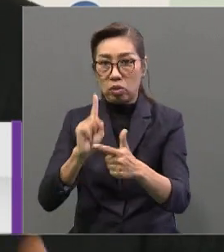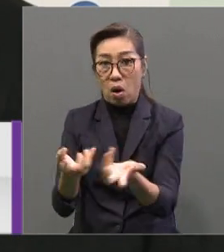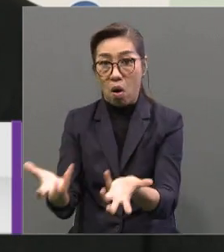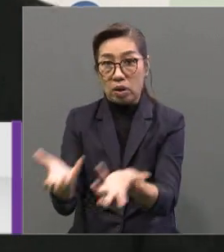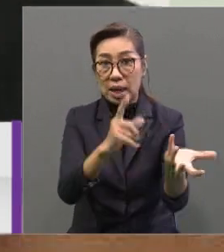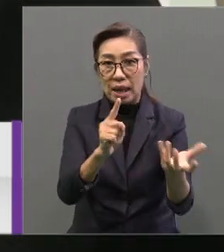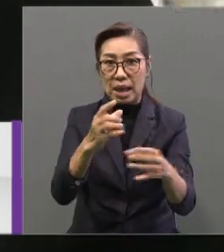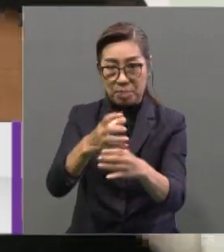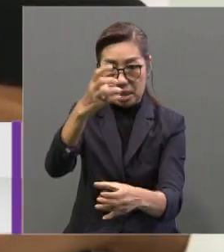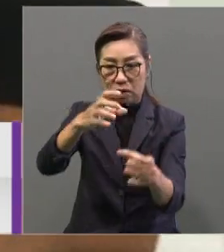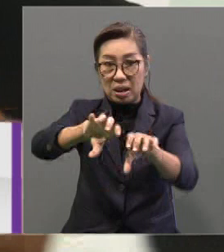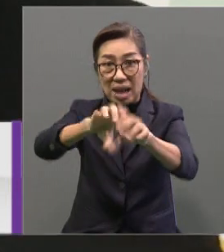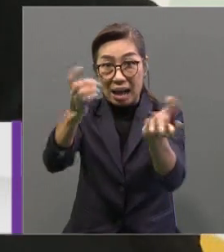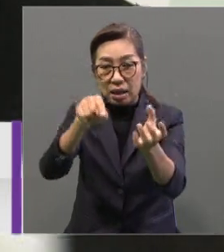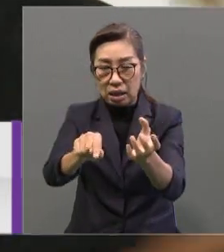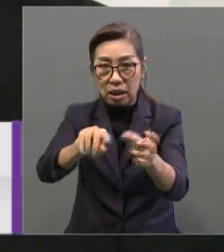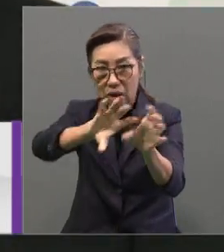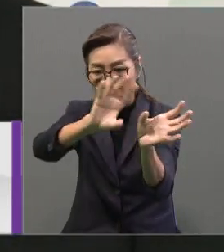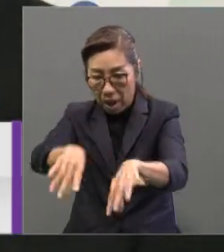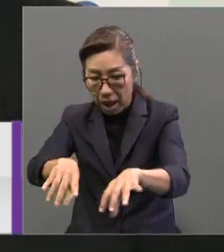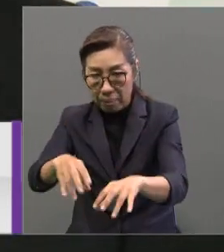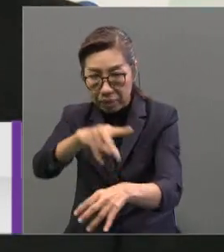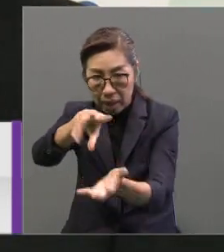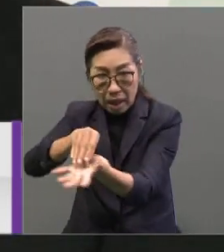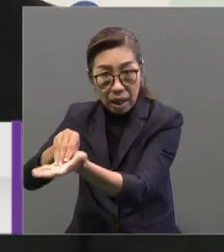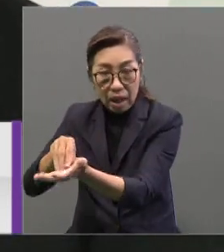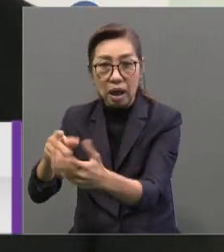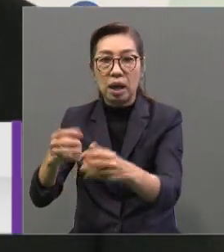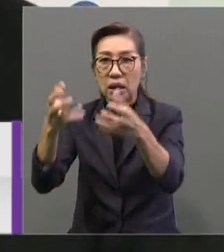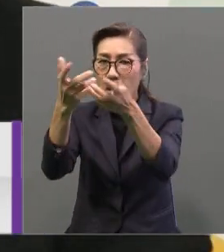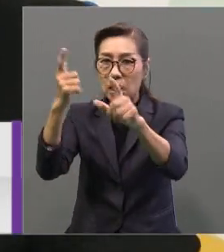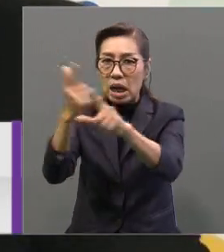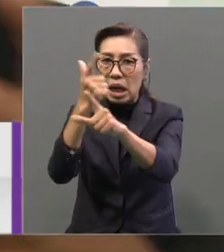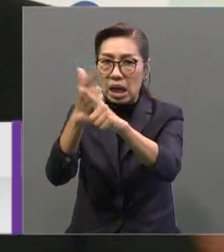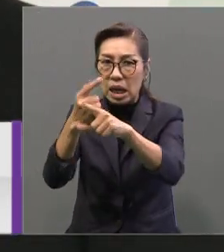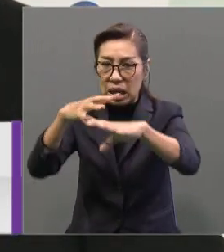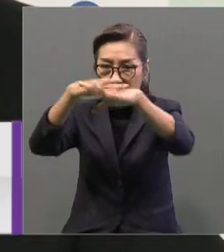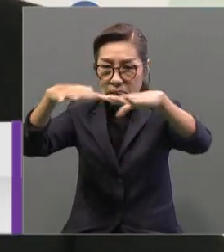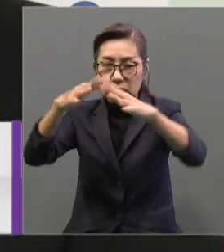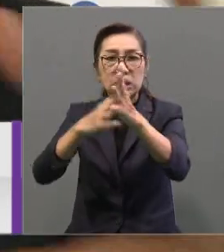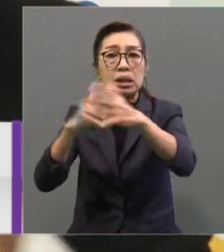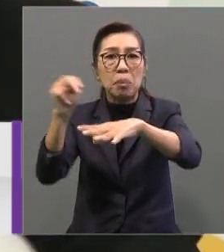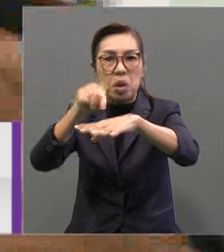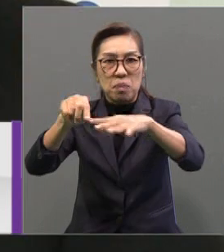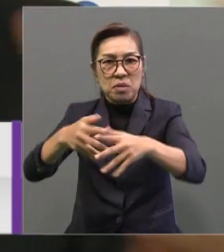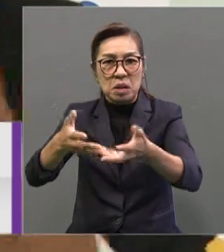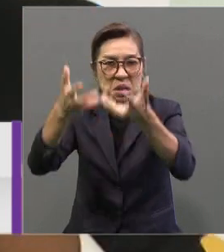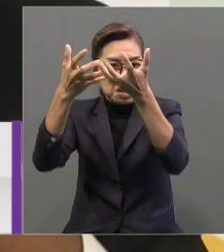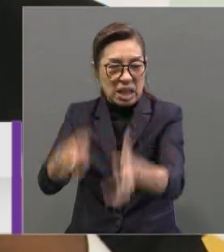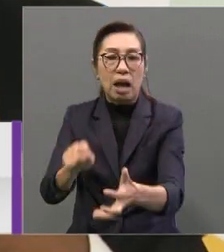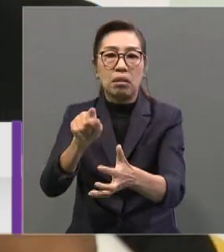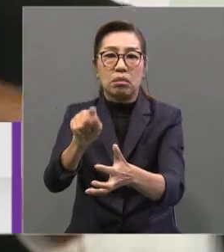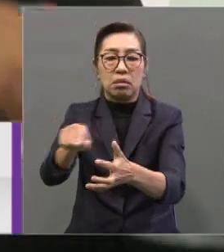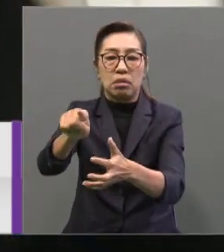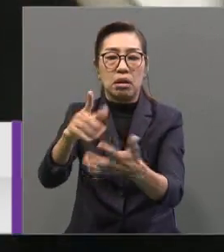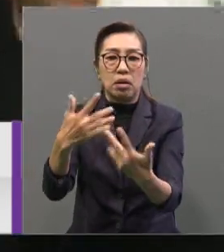ที่ทับอยู่แล้วก็มีอยู่ข้างบนสุดจะเป็นโครงเหล็กสีน้ำเงินโครงเหล็กนี่เป็นตัวที่หนักแล้วก็อ่อนไหวที่สุด